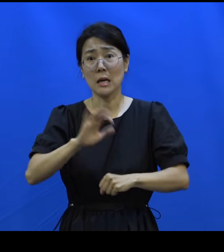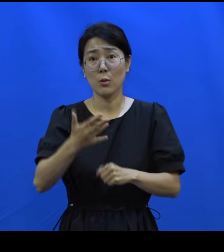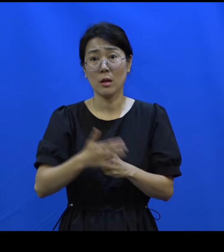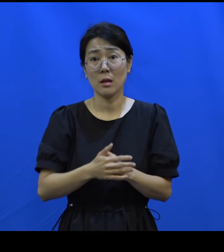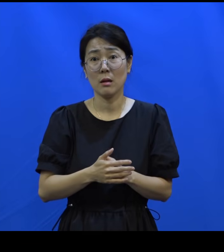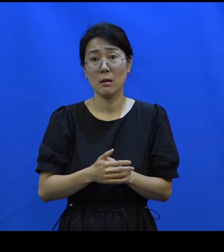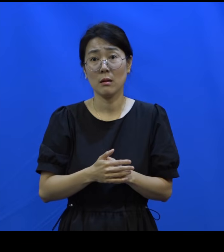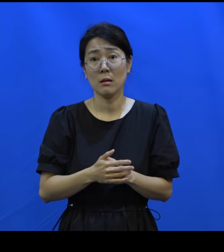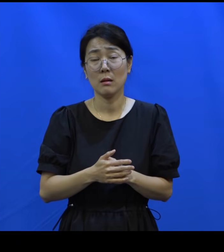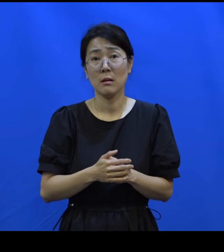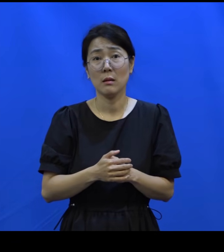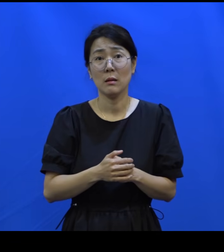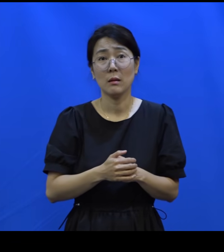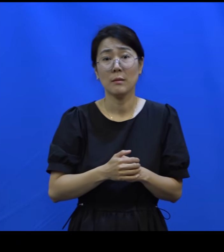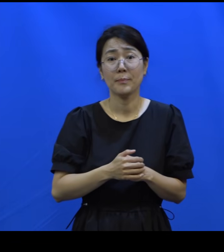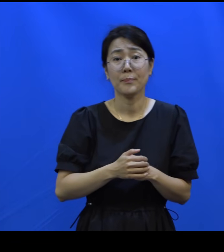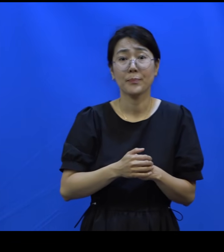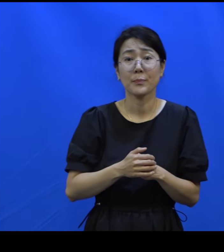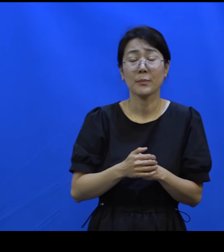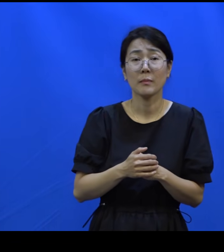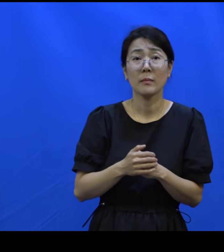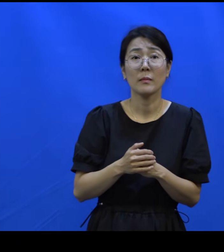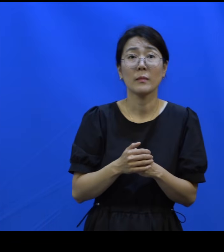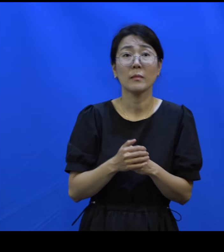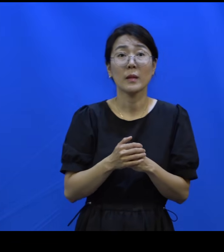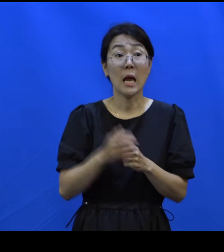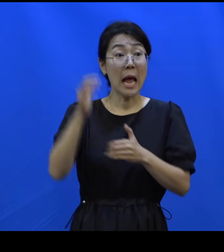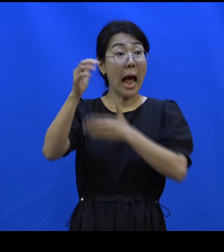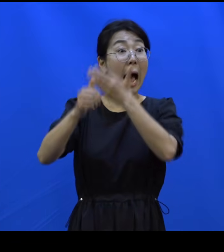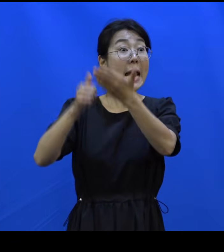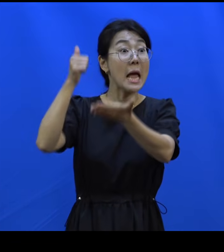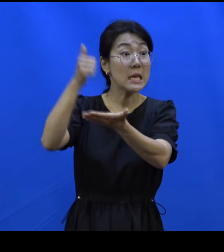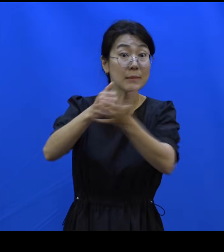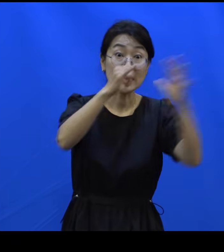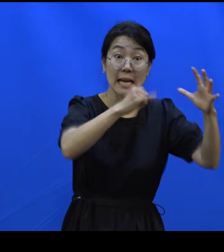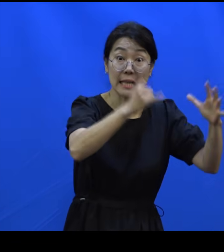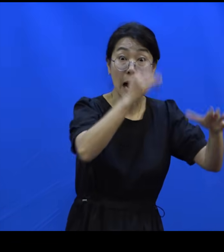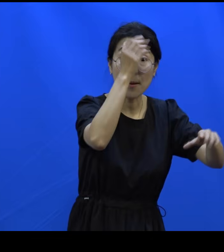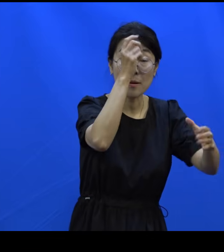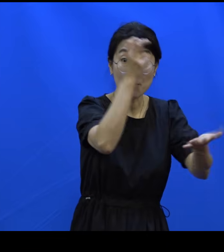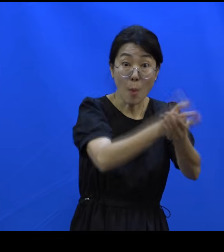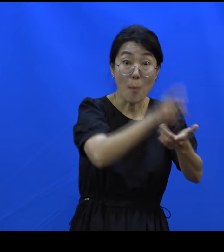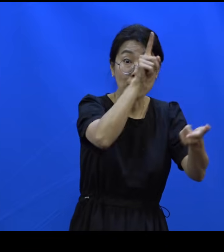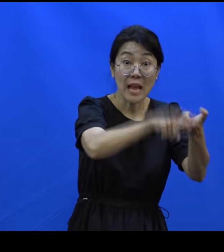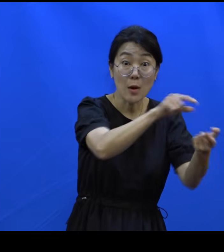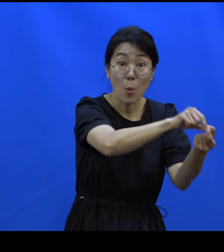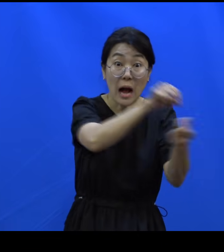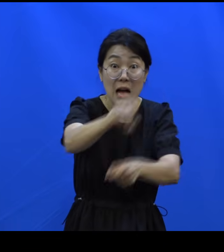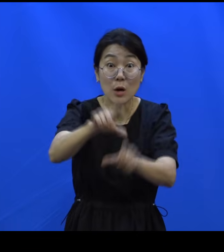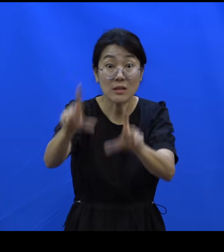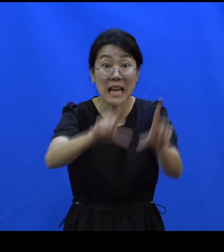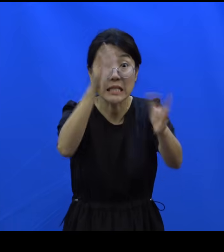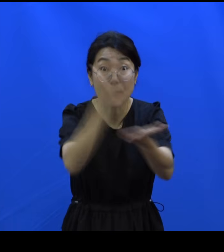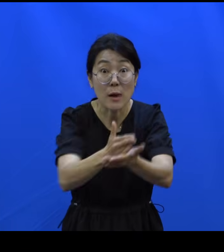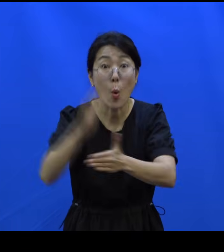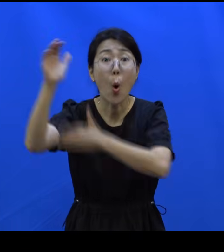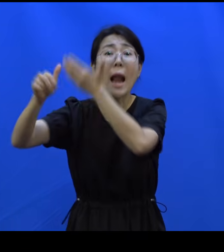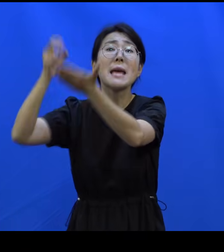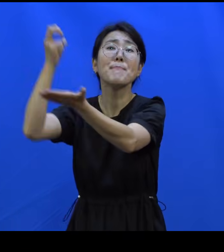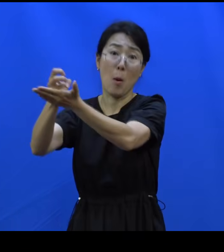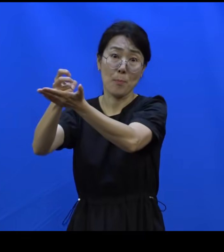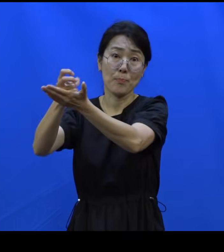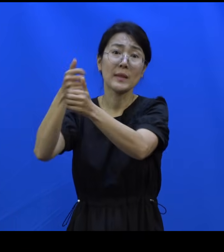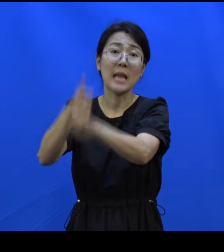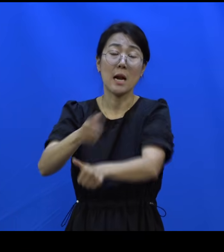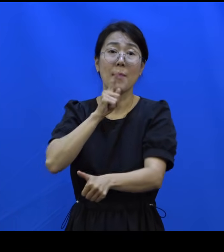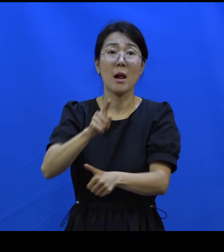볼 수 있는 겁니다. 그래서 하나님의 나라 법칙은 다르다. 주님의 가르침은 급진적이죠. 그래서 바울도 로마서 12장 17절에